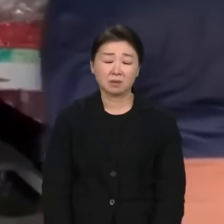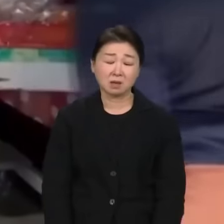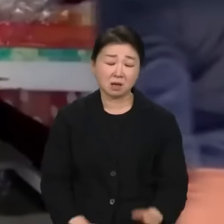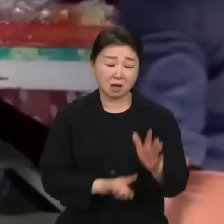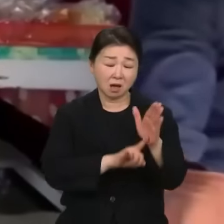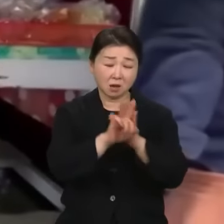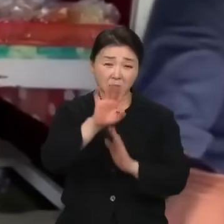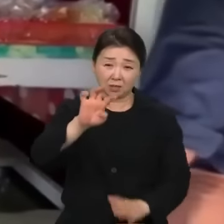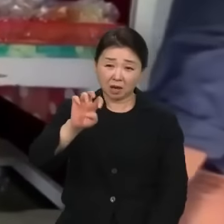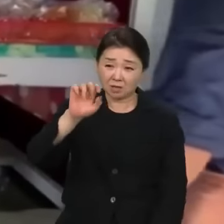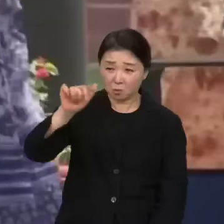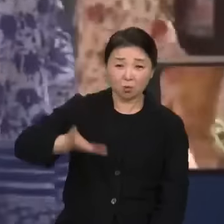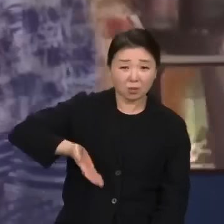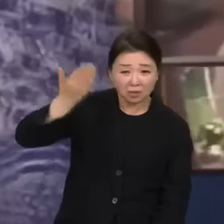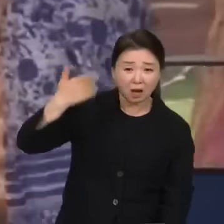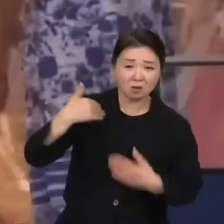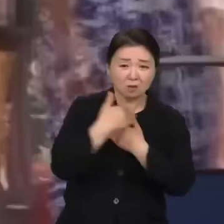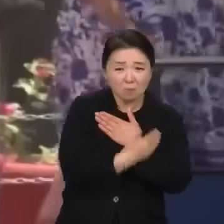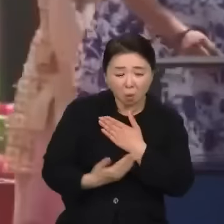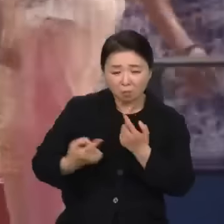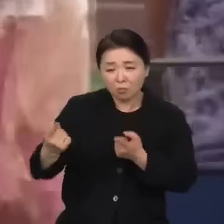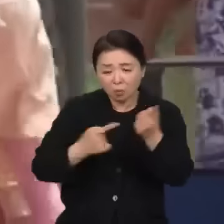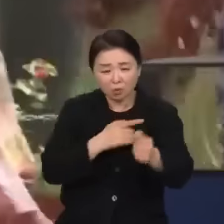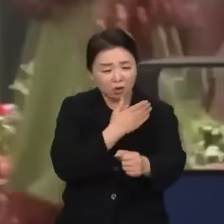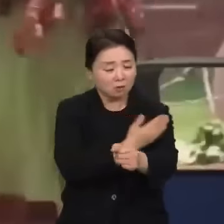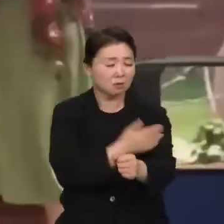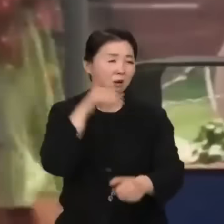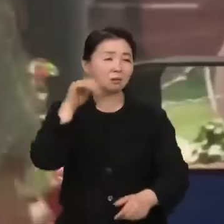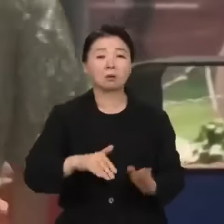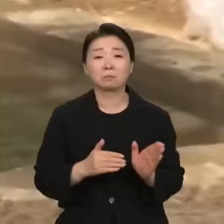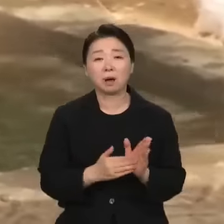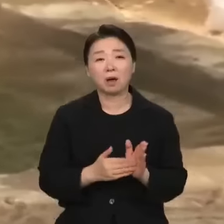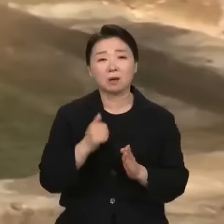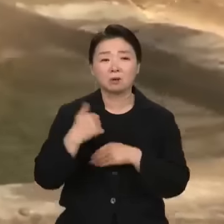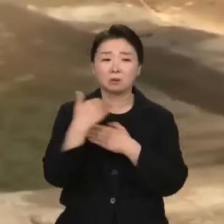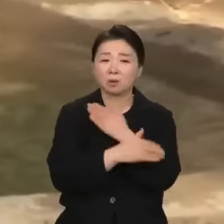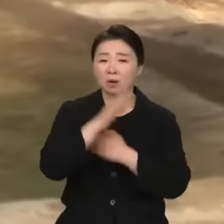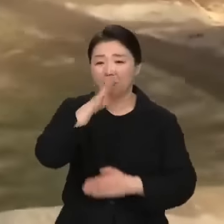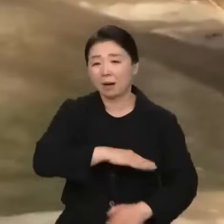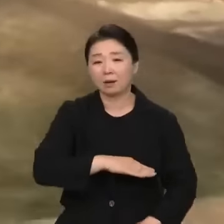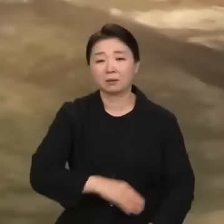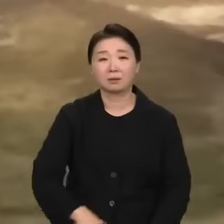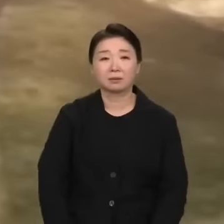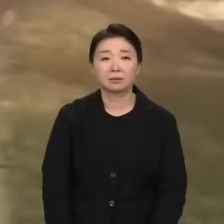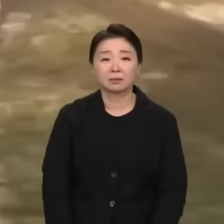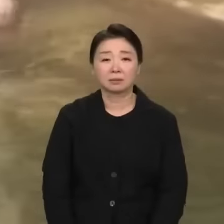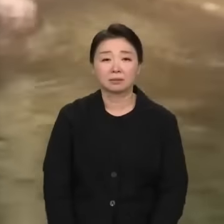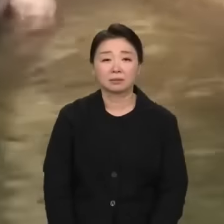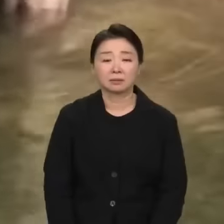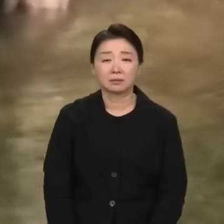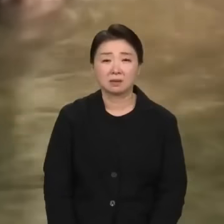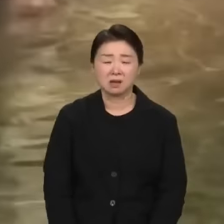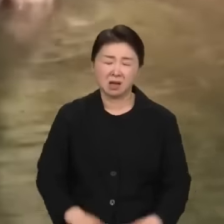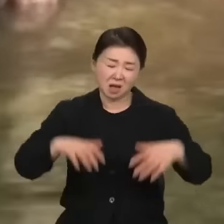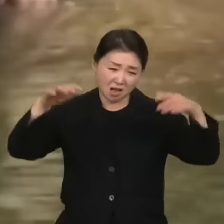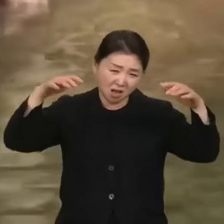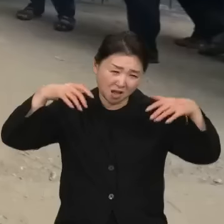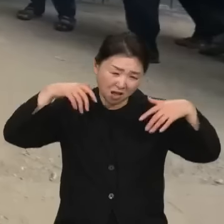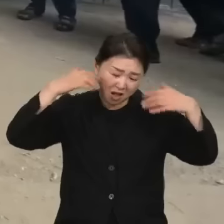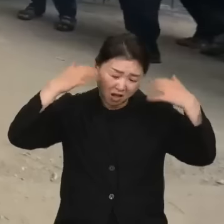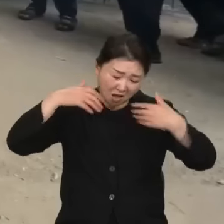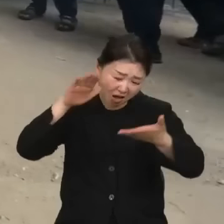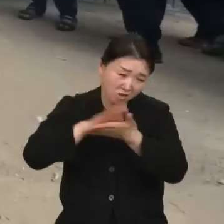45도 이상 오르면 신체 온도 조절 능력이 급격히 떨어져 건강에 매우 위협적입니다. 폭염은 현재 진행